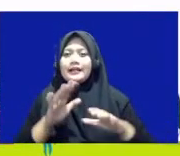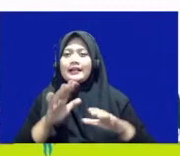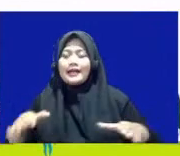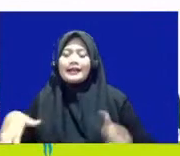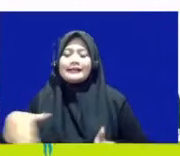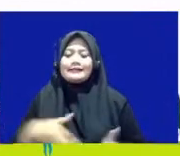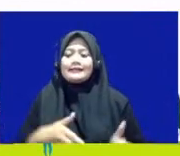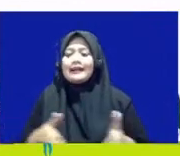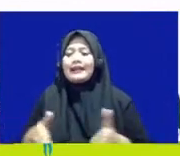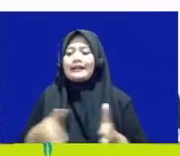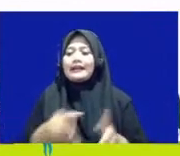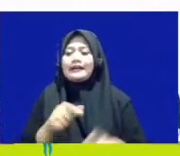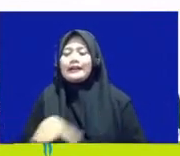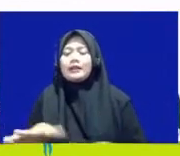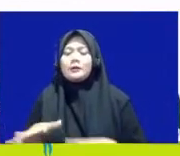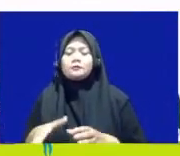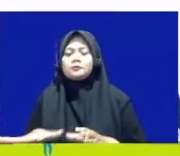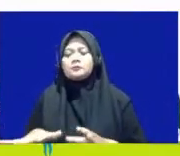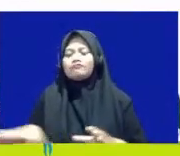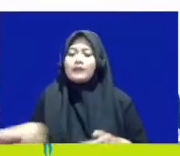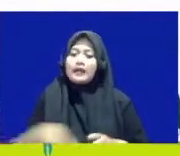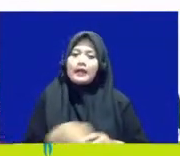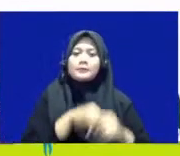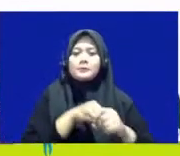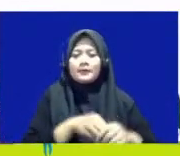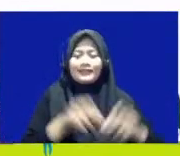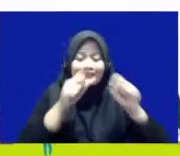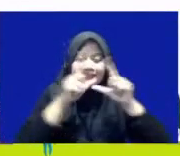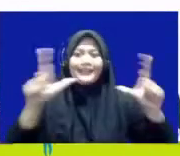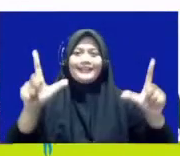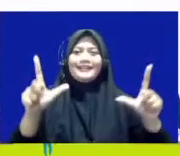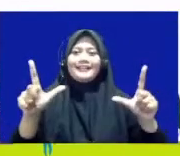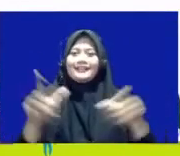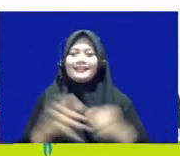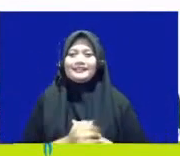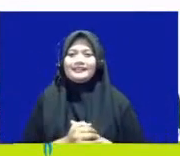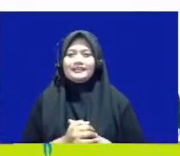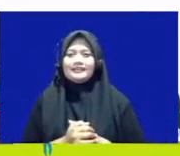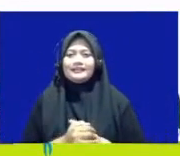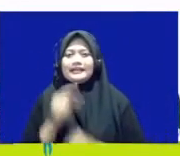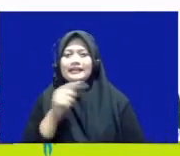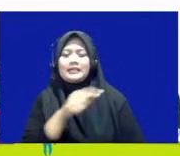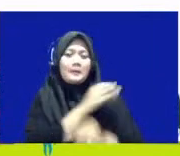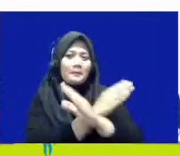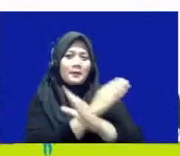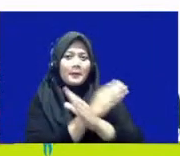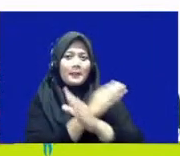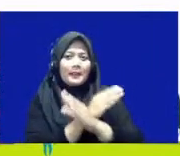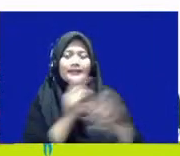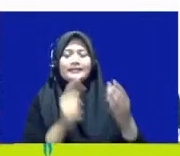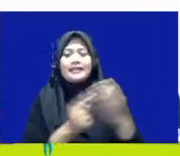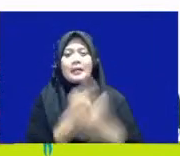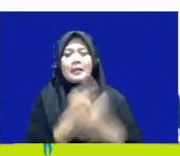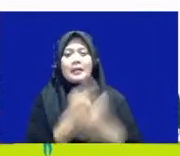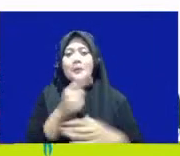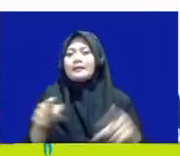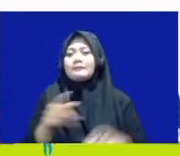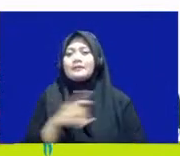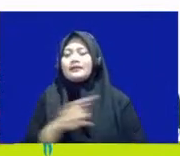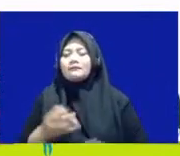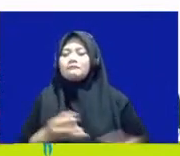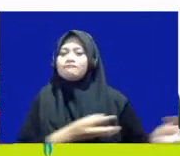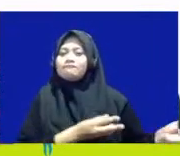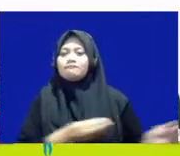anak jalanan kita rangkul, kemudian kita sadarkan, dia menolak tentunya di awal, tapi kita berikan contoh